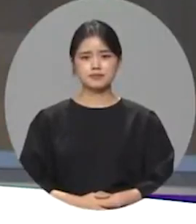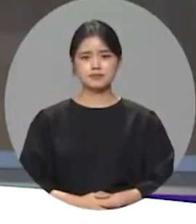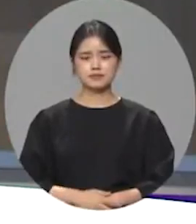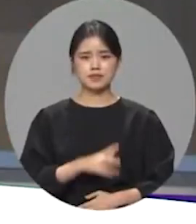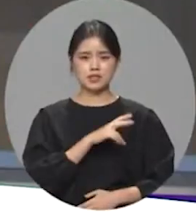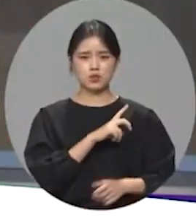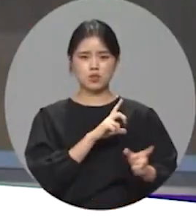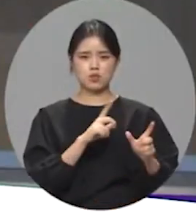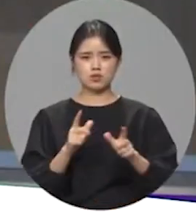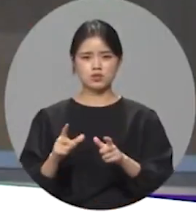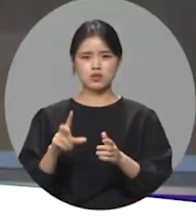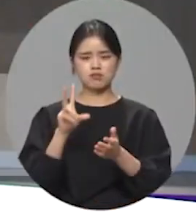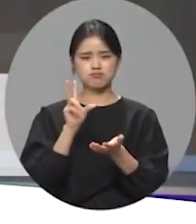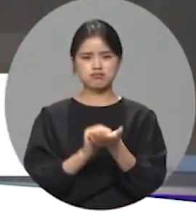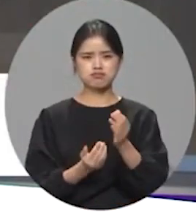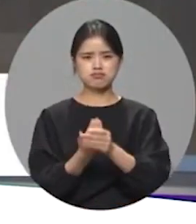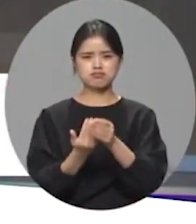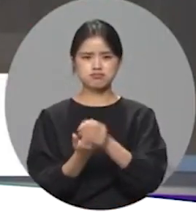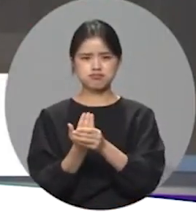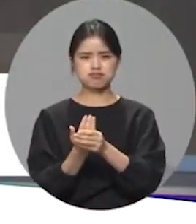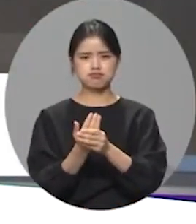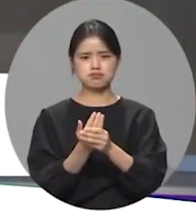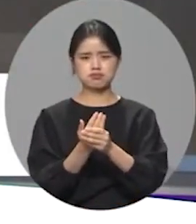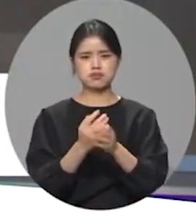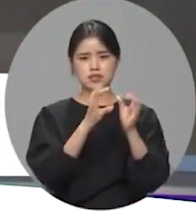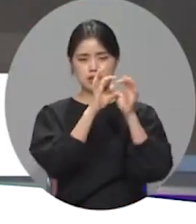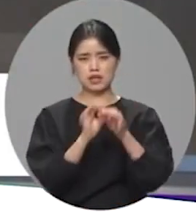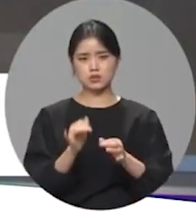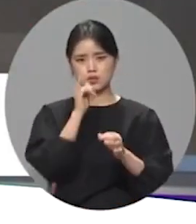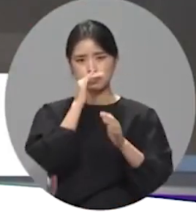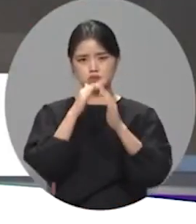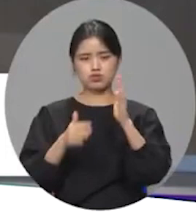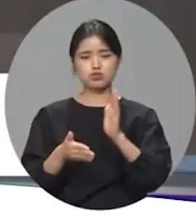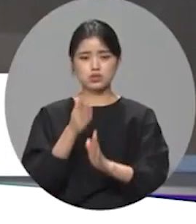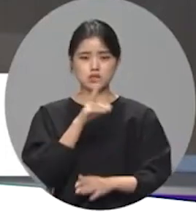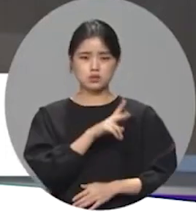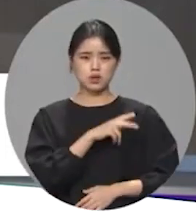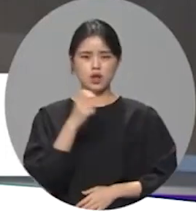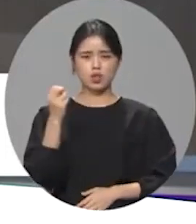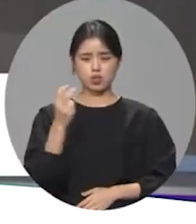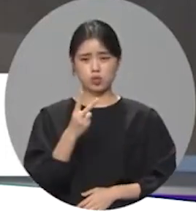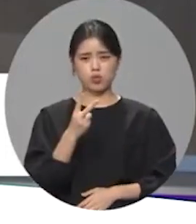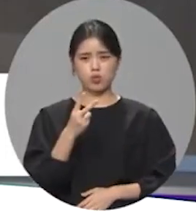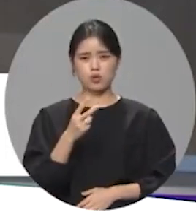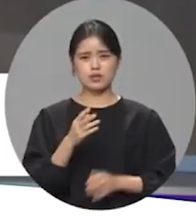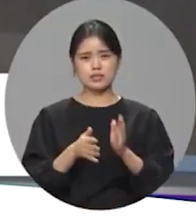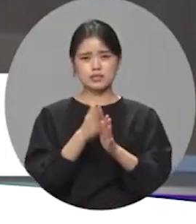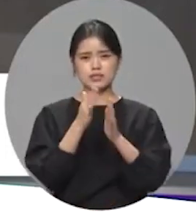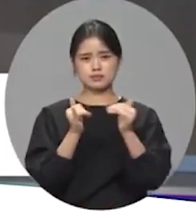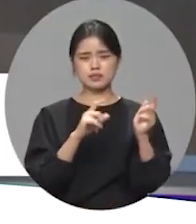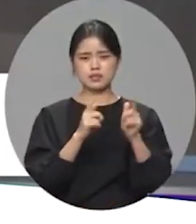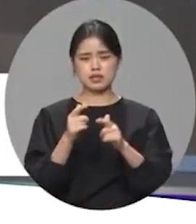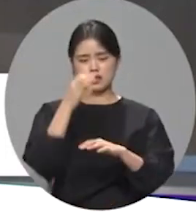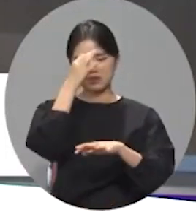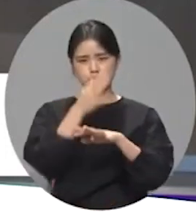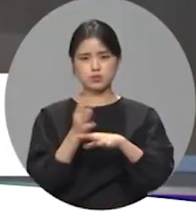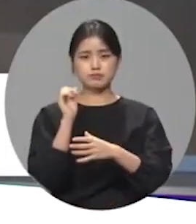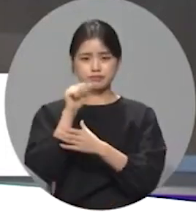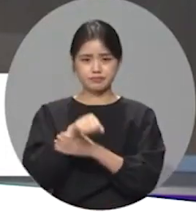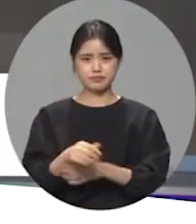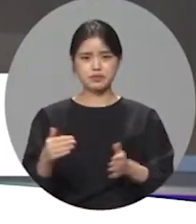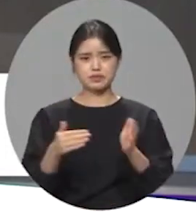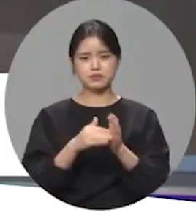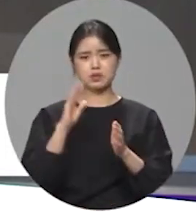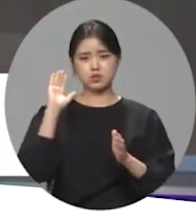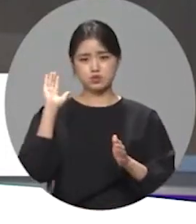의원들의 일탈과 비유 행위가 심심치 않게 붉어 좋은 전주 시의회가 또다시 시민들에게 고개를 숙였습니다 아